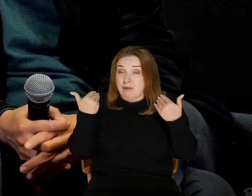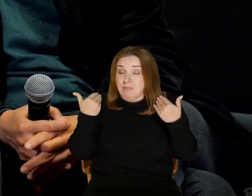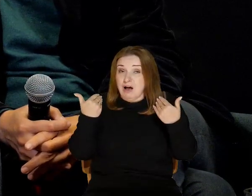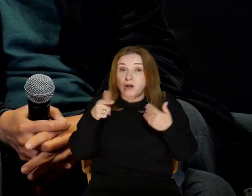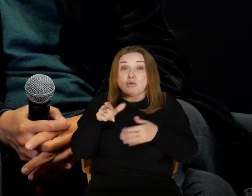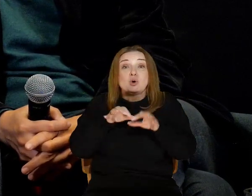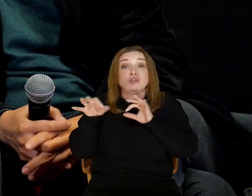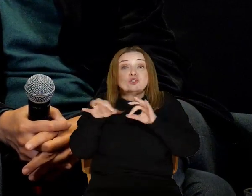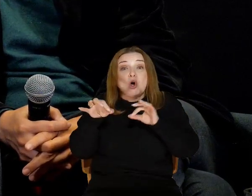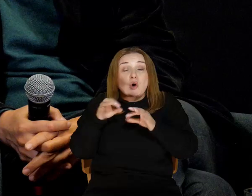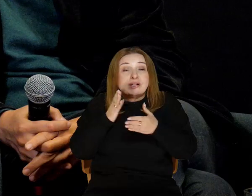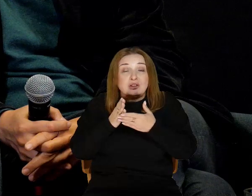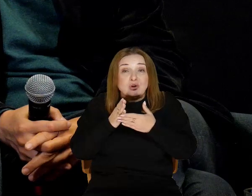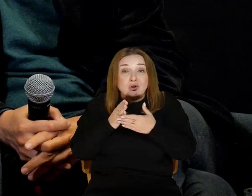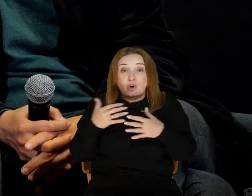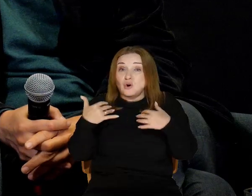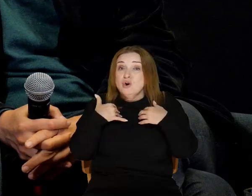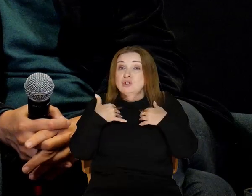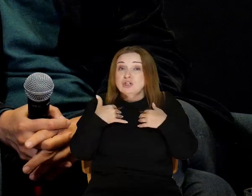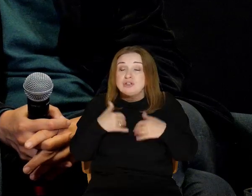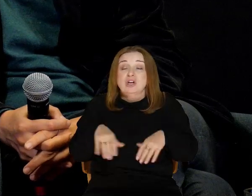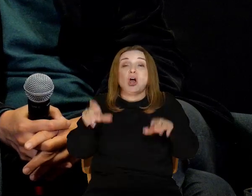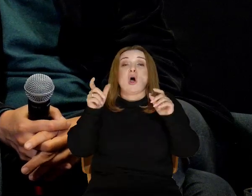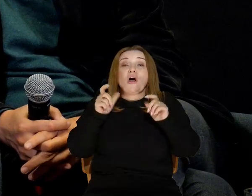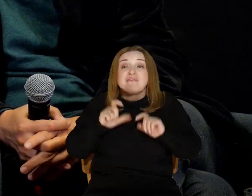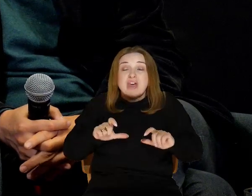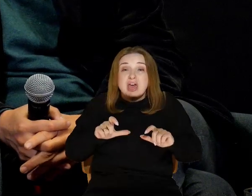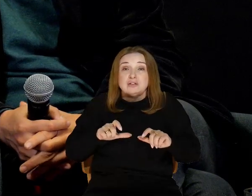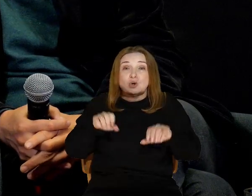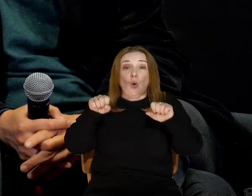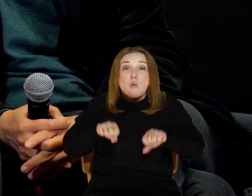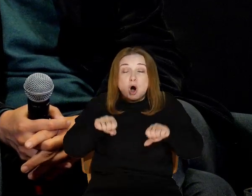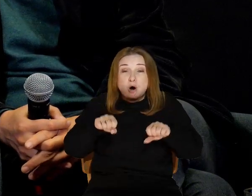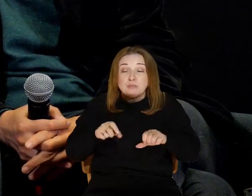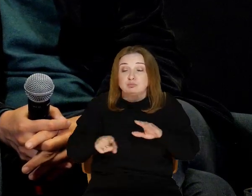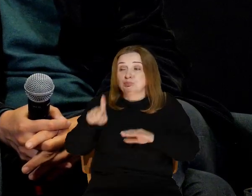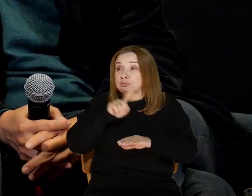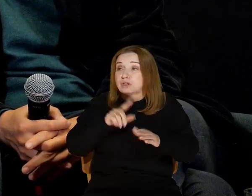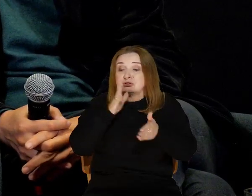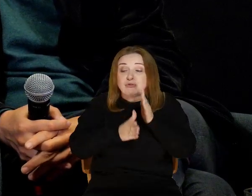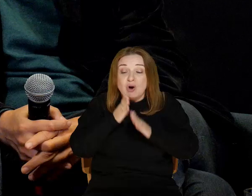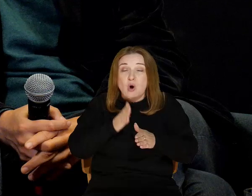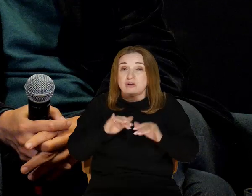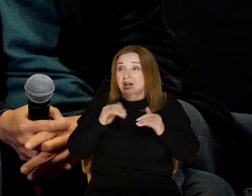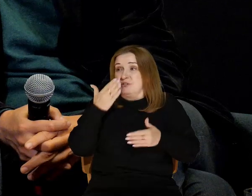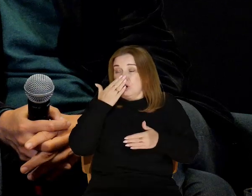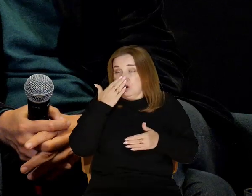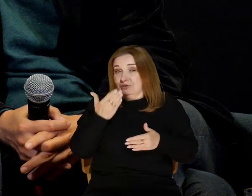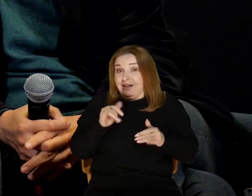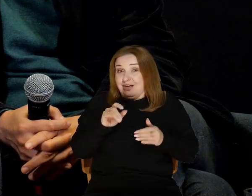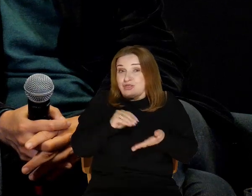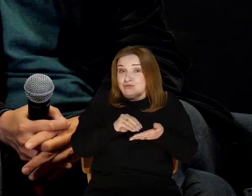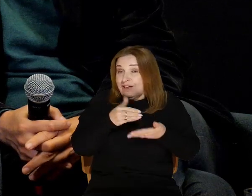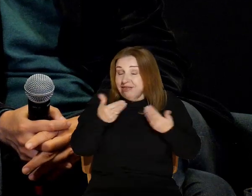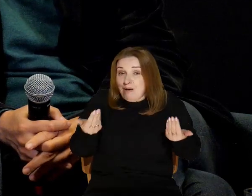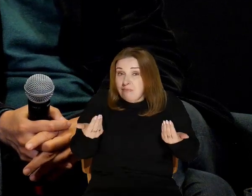wyłącznie życie chłopstwa sprzed wojny, prawda? Więc tego świata nie ma, ale ten świat ciągle jest